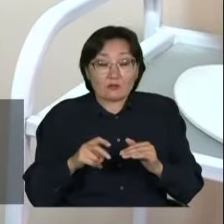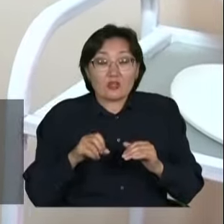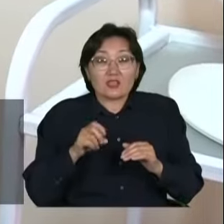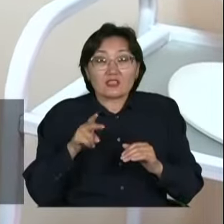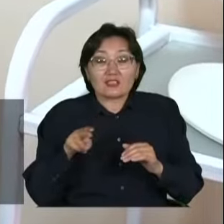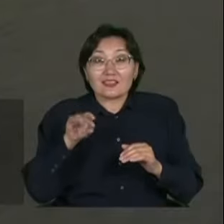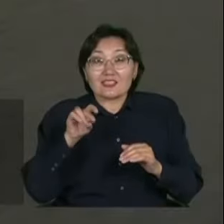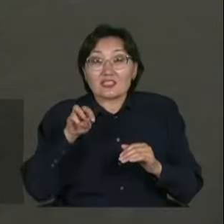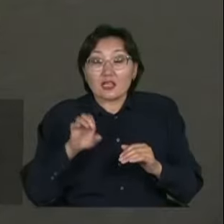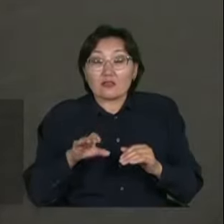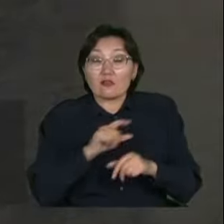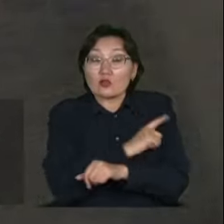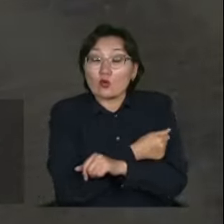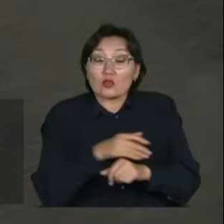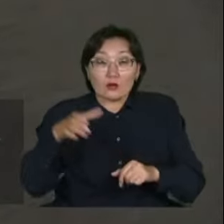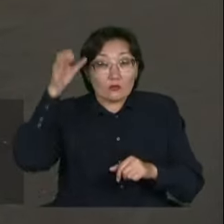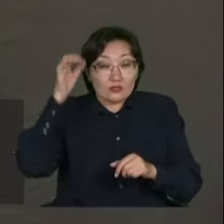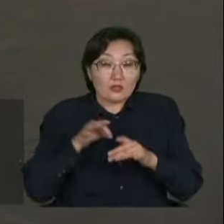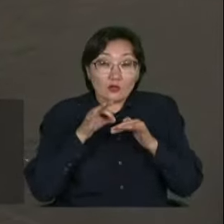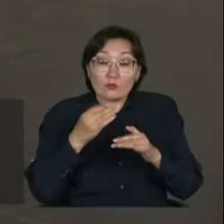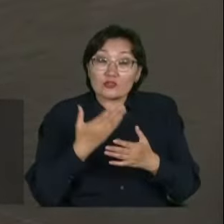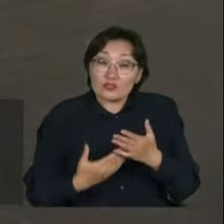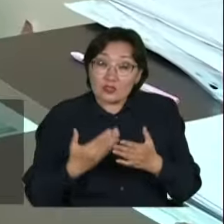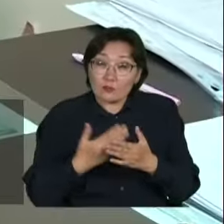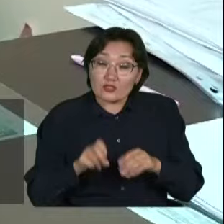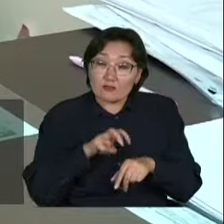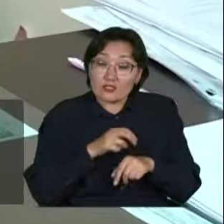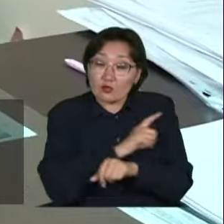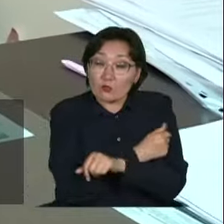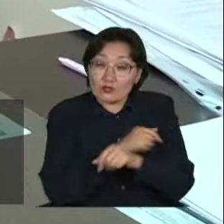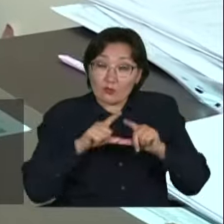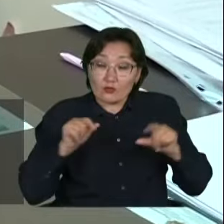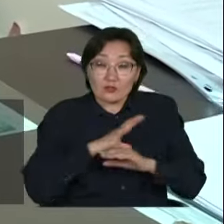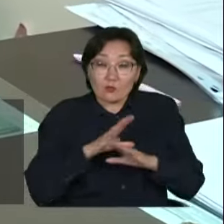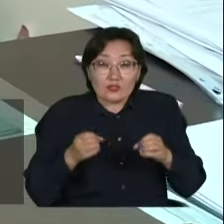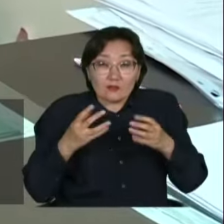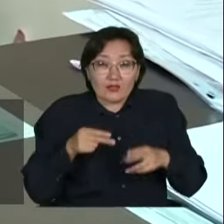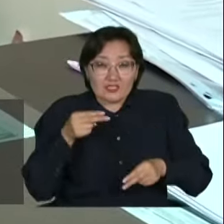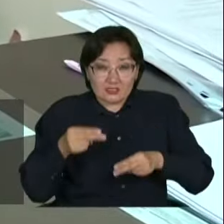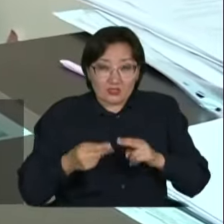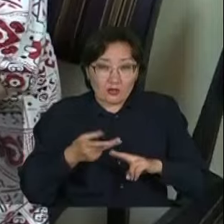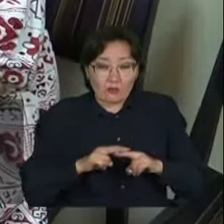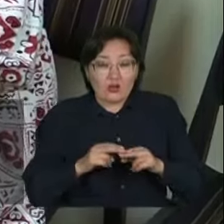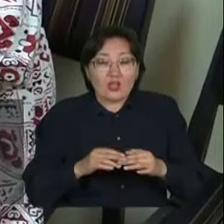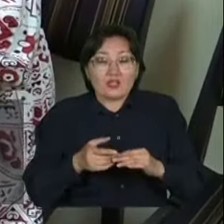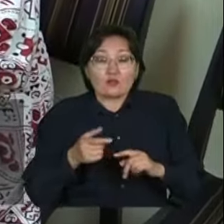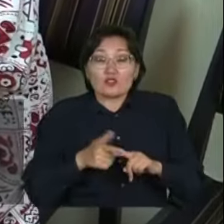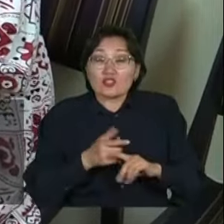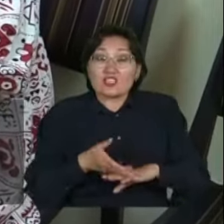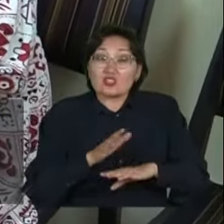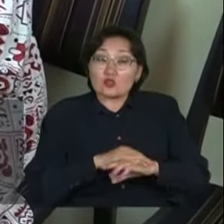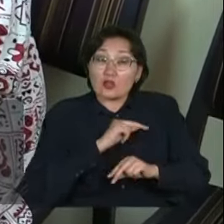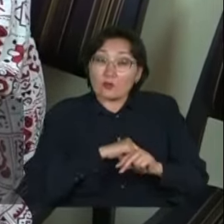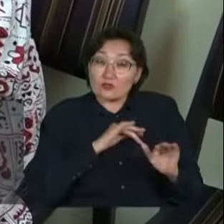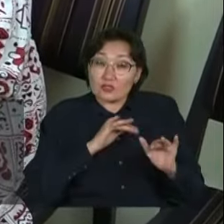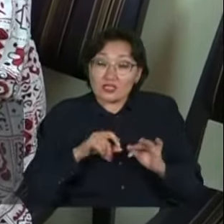и докторов наук. Она до сих пор проводит консультации для врачей больницы. Не бывает простых операций. Это морально тяжелый рабочий